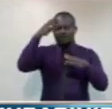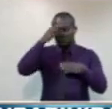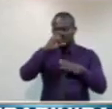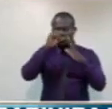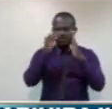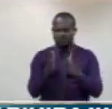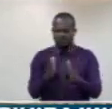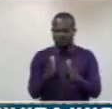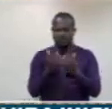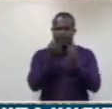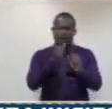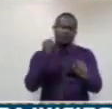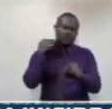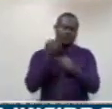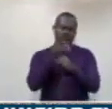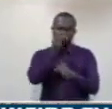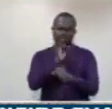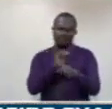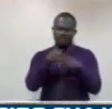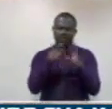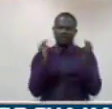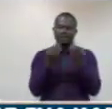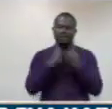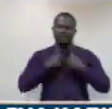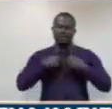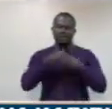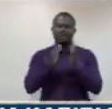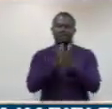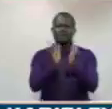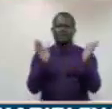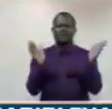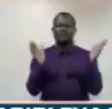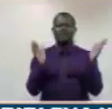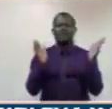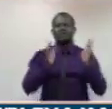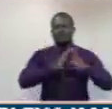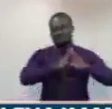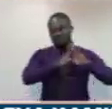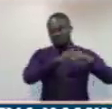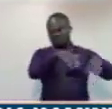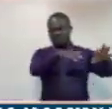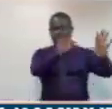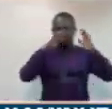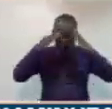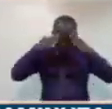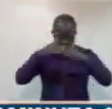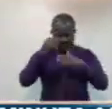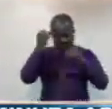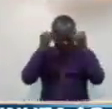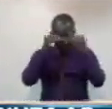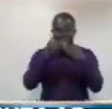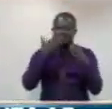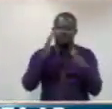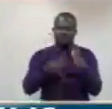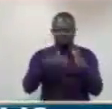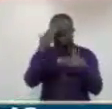abahutu abarokotse genocide yakorewe abatutsi n'umuryango nyarwanda muri rusange baramagana abakimakaje ingengabitekerezo ya genocide